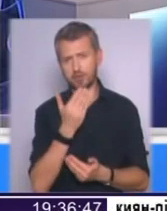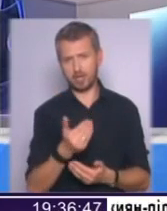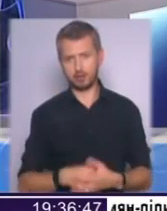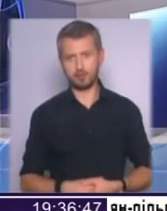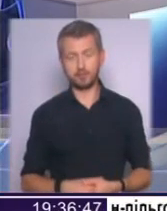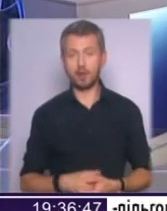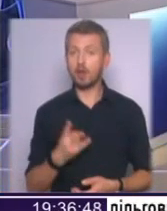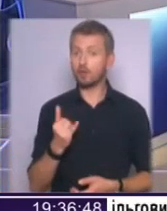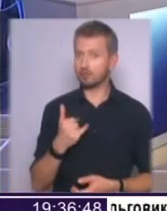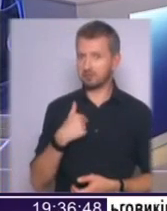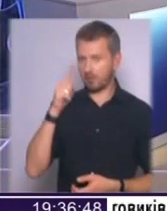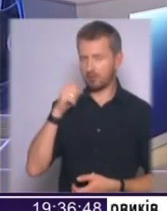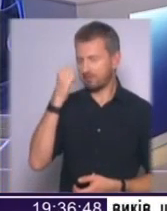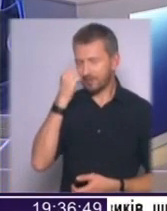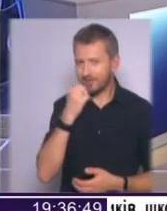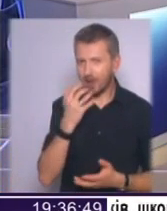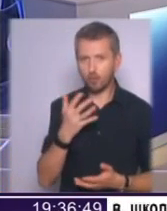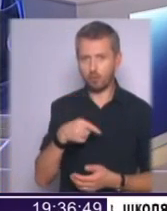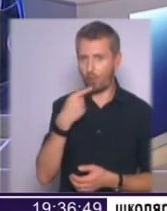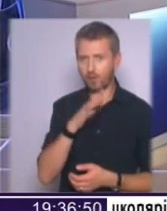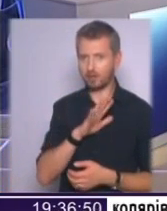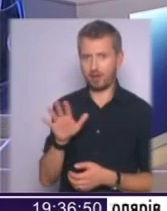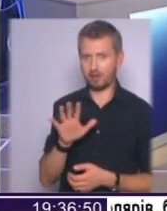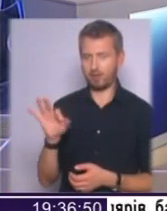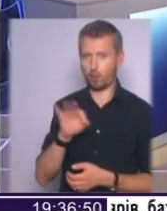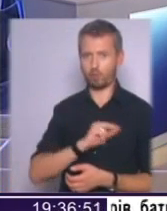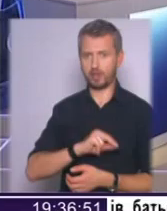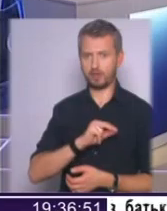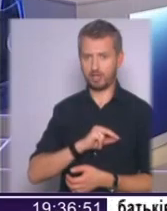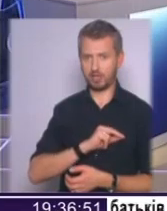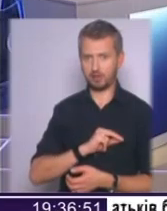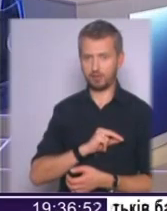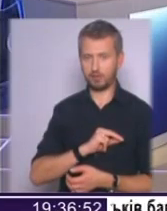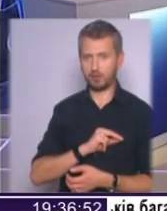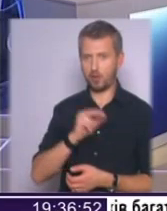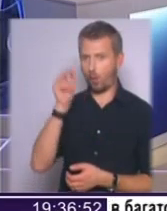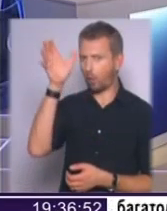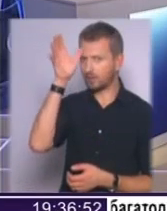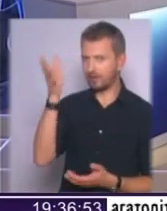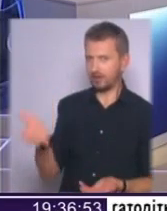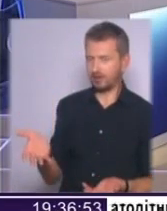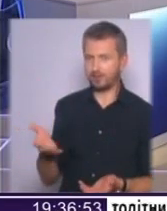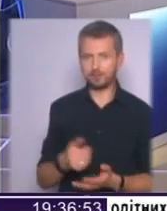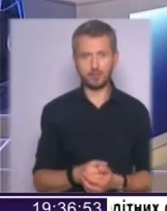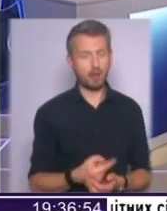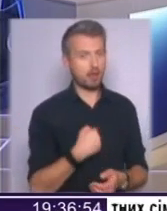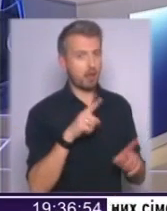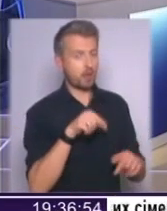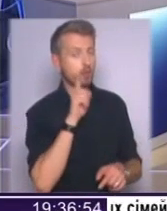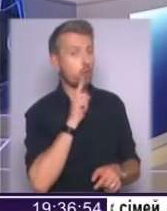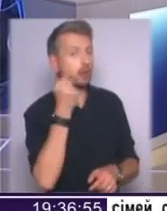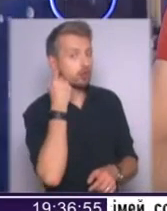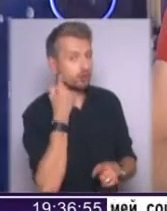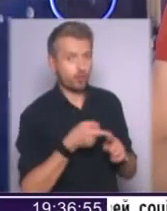Ну, і, наскільки я знаю, дякую, мова не йде про працівників освіти. Ну, освіти. Ну, я теж поки що чув, що нібито